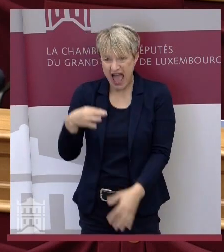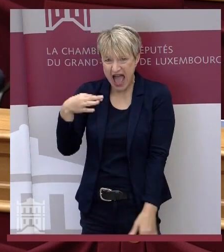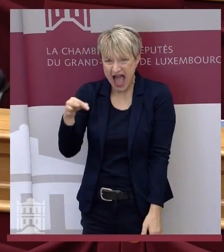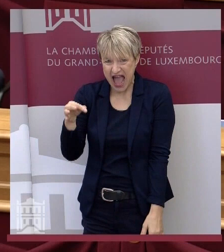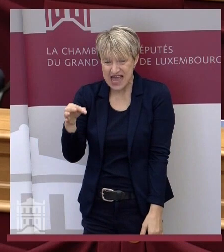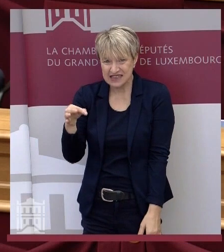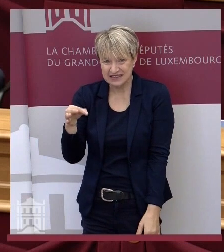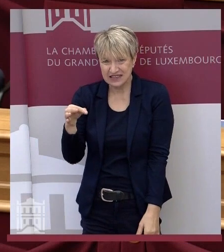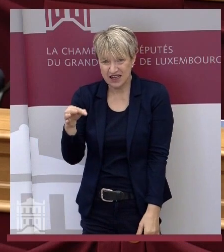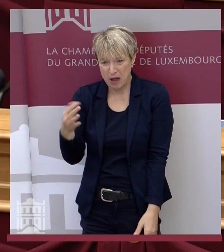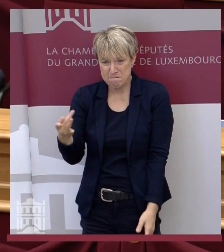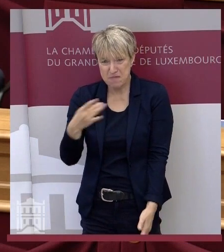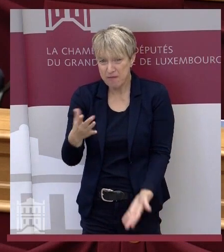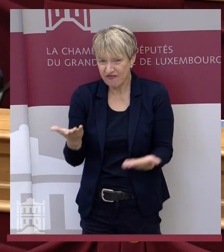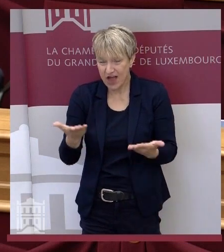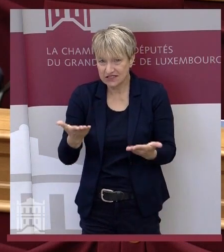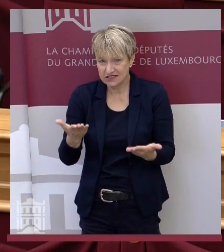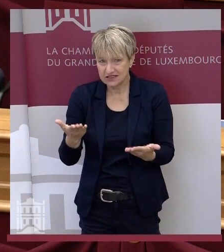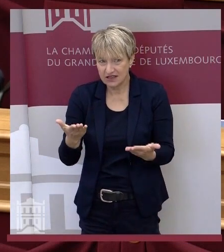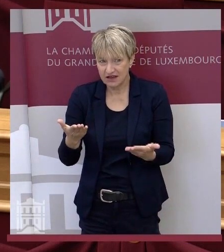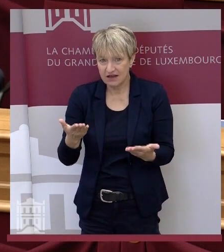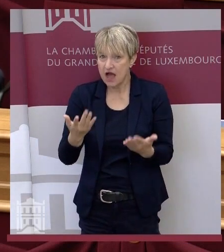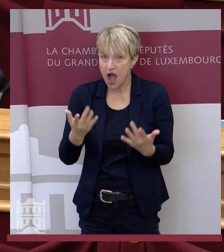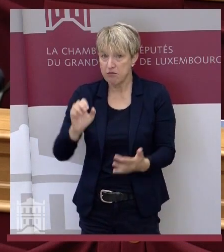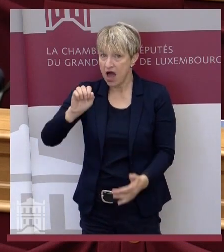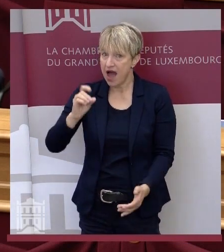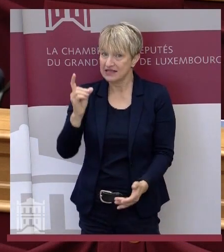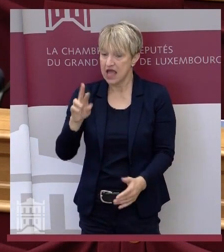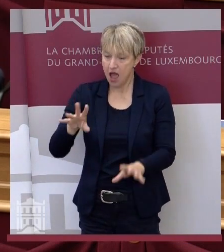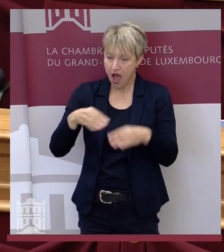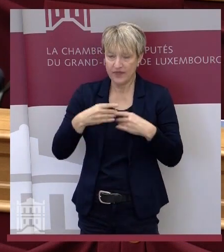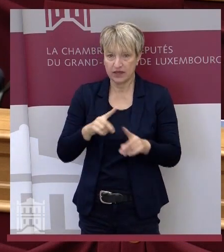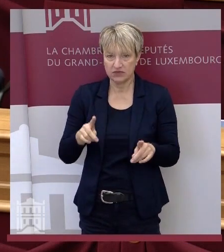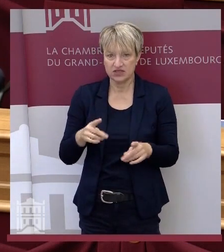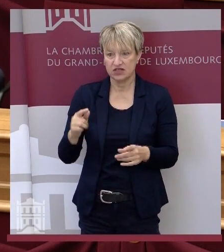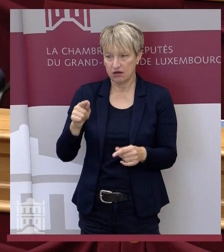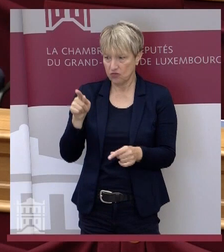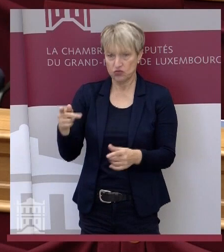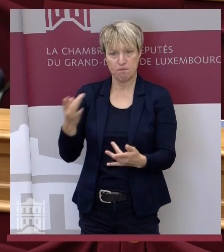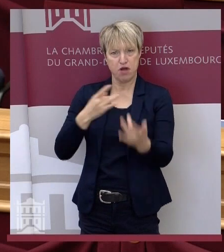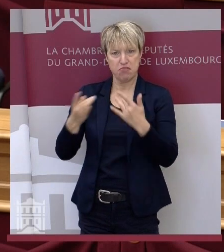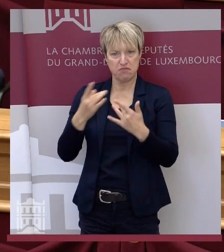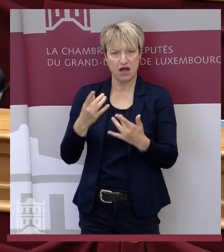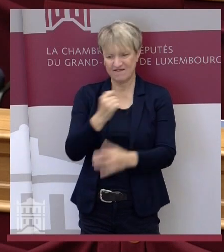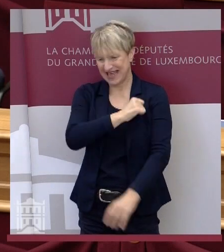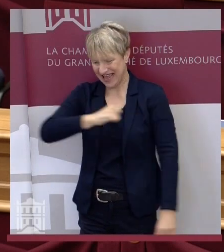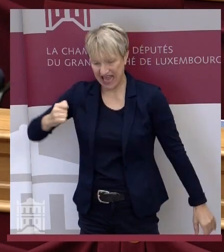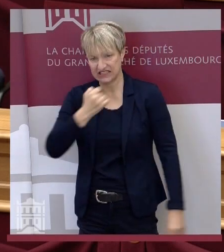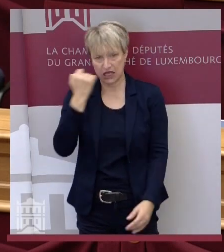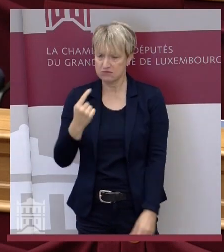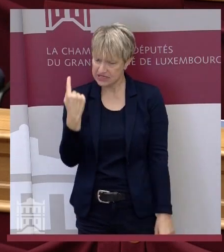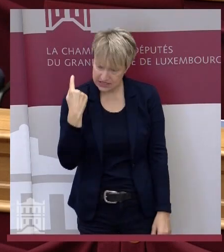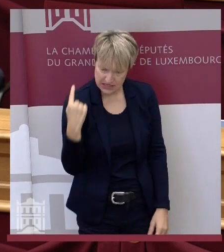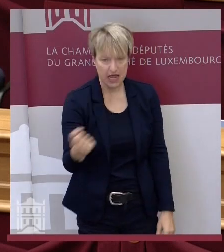kann durchhalten, dass sie zu sagen, die sind Rechtsextremisten. Aber die sind ein Extremist am Geist, weil sie einfach nicht kapabel sind,